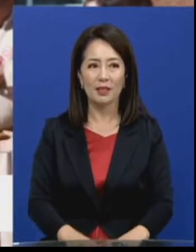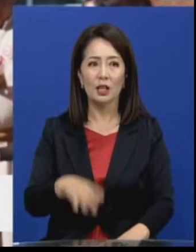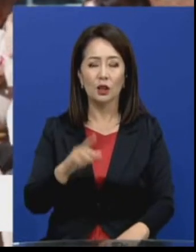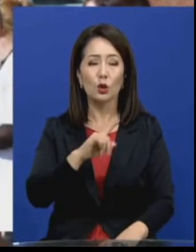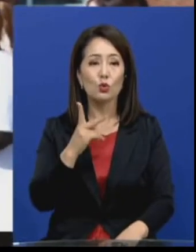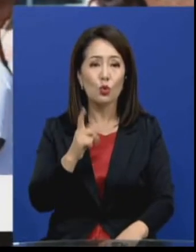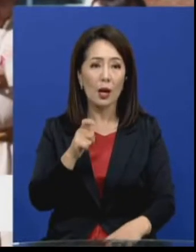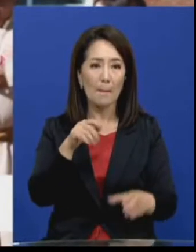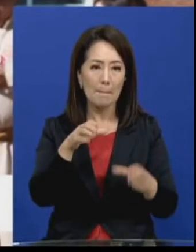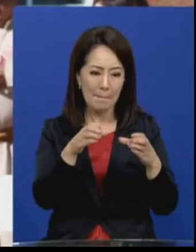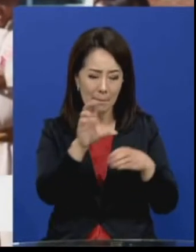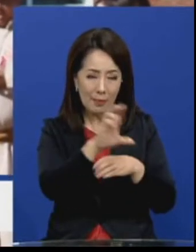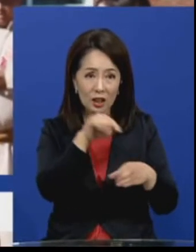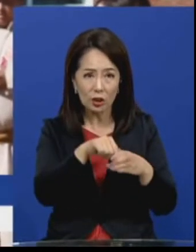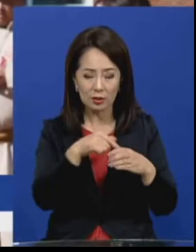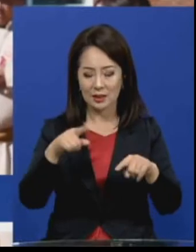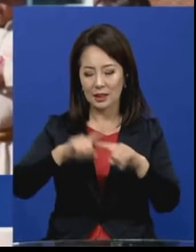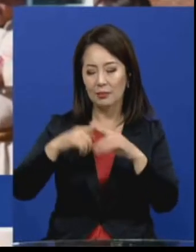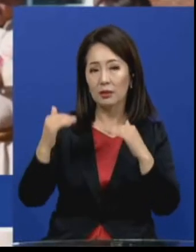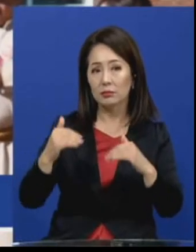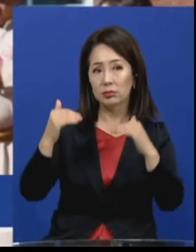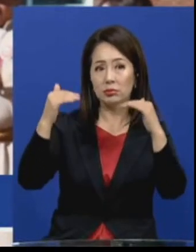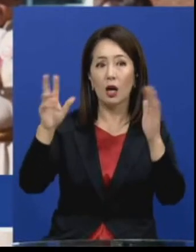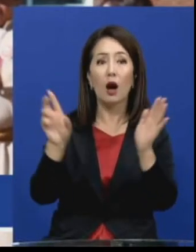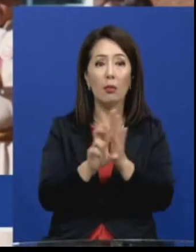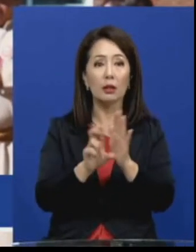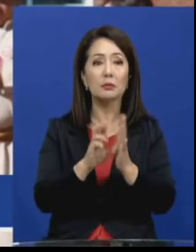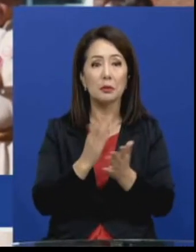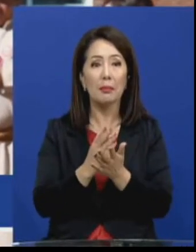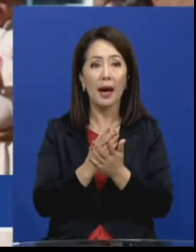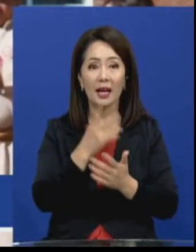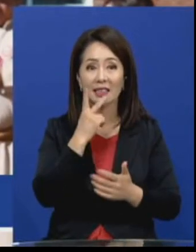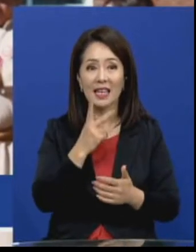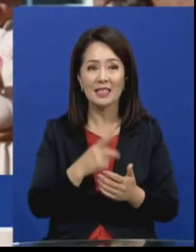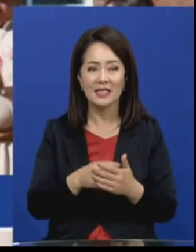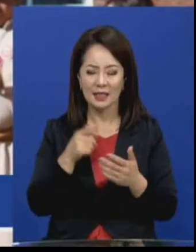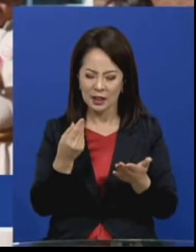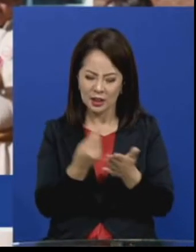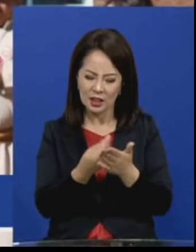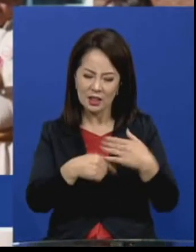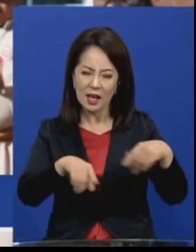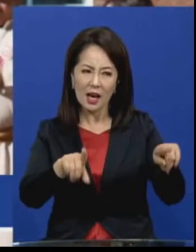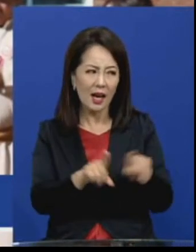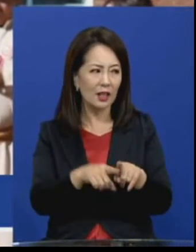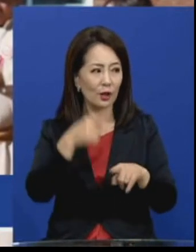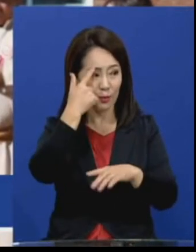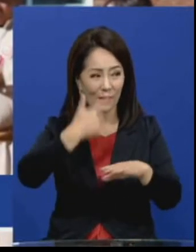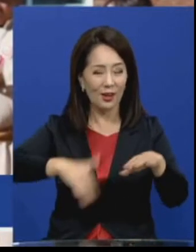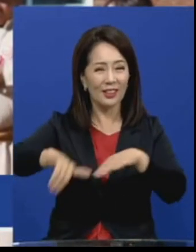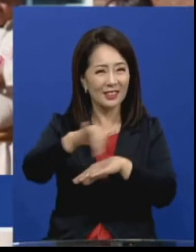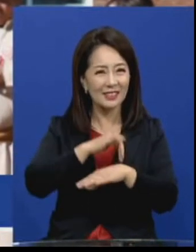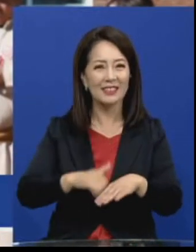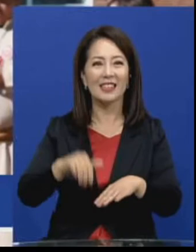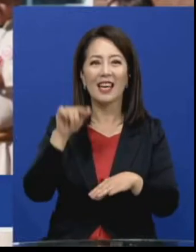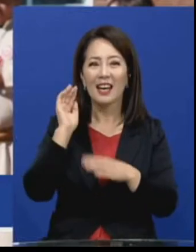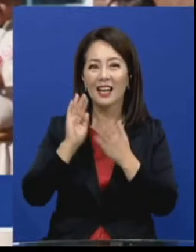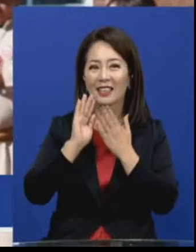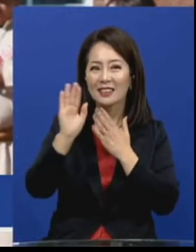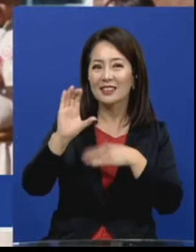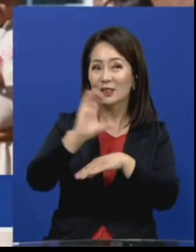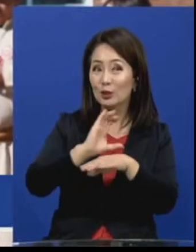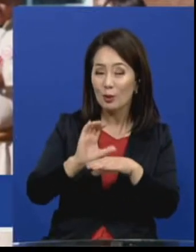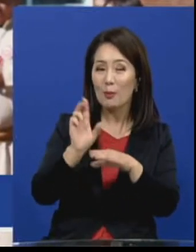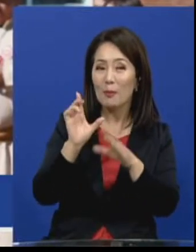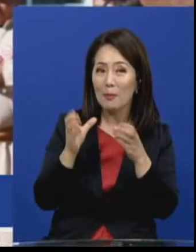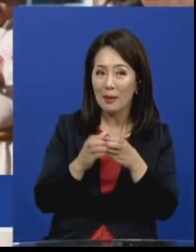бас өшөөж одоо өгч дэвших юм сайхан боломжууд бас байгаа гэж харж байгаа. Яг иймэрхүү маягаар л одоо Монгол улсын аслагдсан сумууд, аслагдсан багуудаа